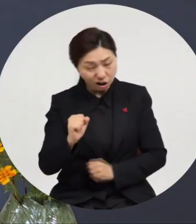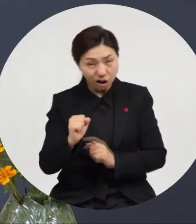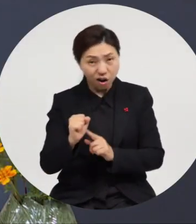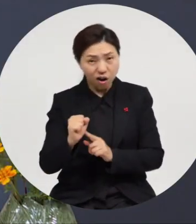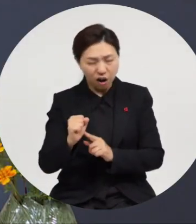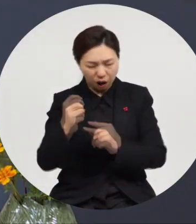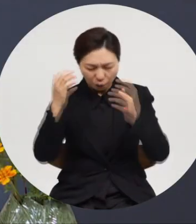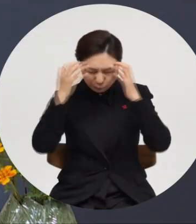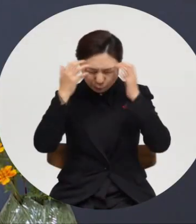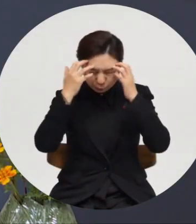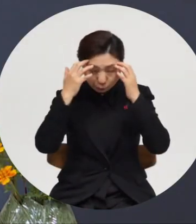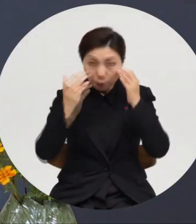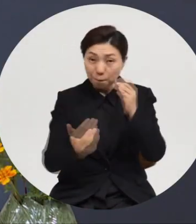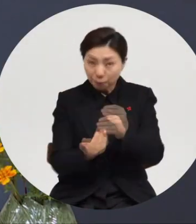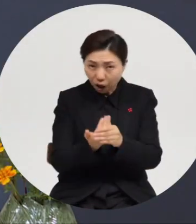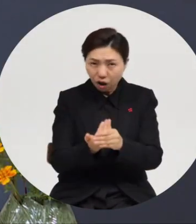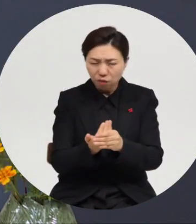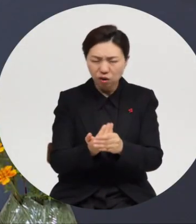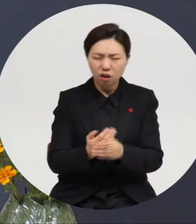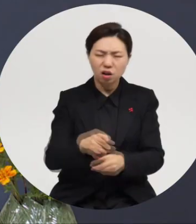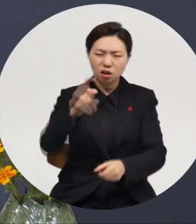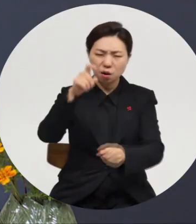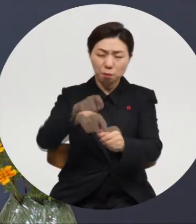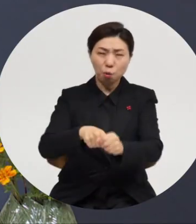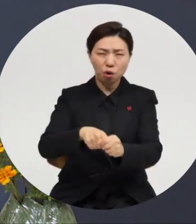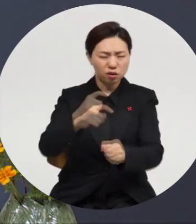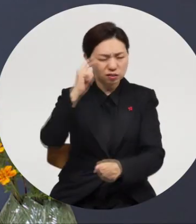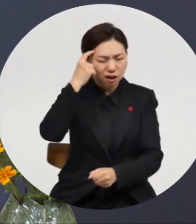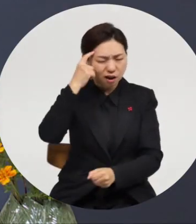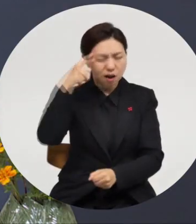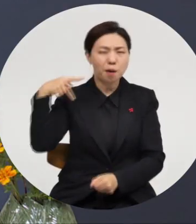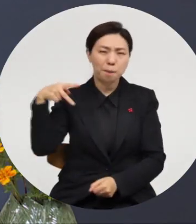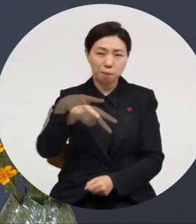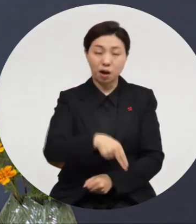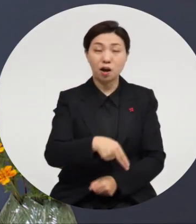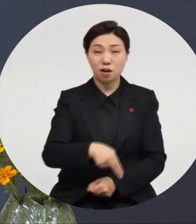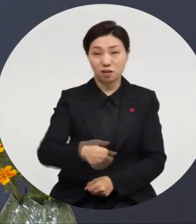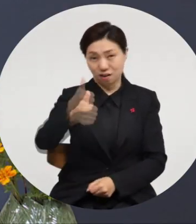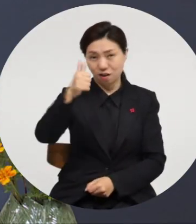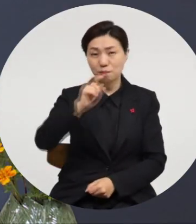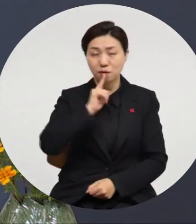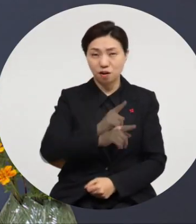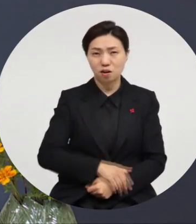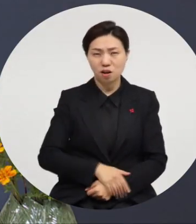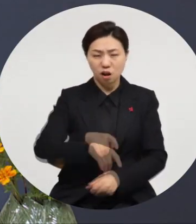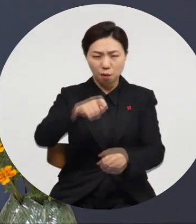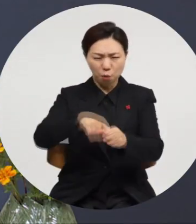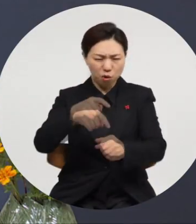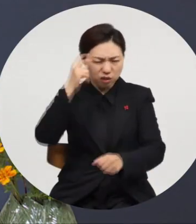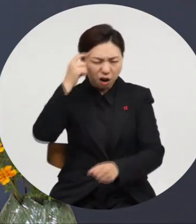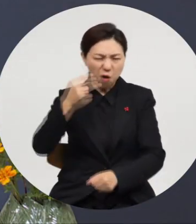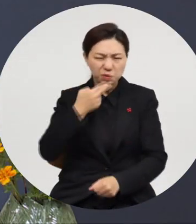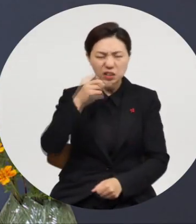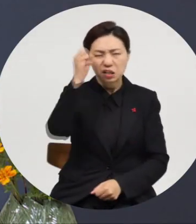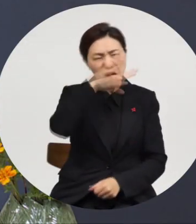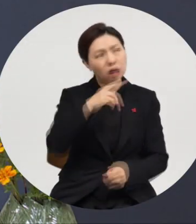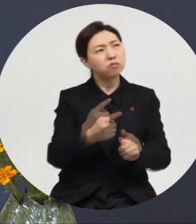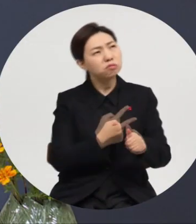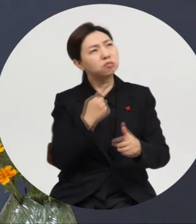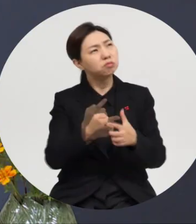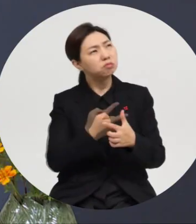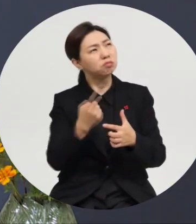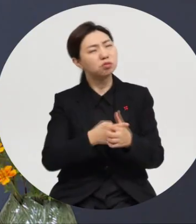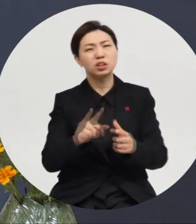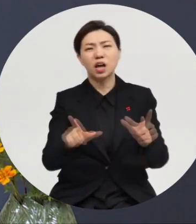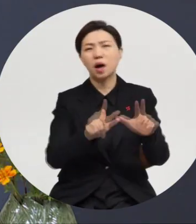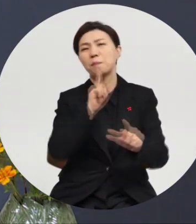그 목적의식 때문에 괴롭다면 그 목적의식을 버려라. 제가 이렇게 말하는 거지. 목적의식 없이 살아라.